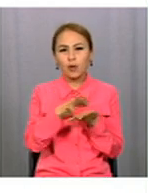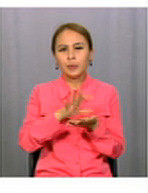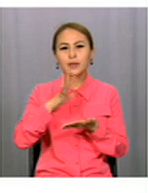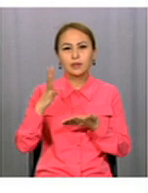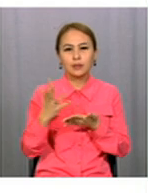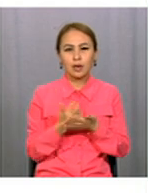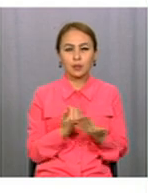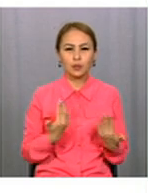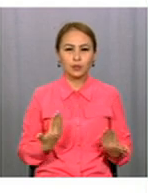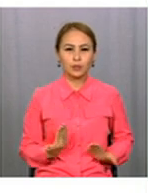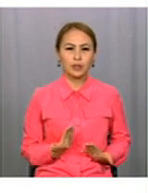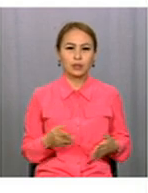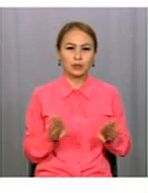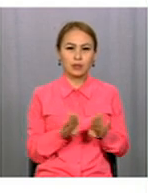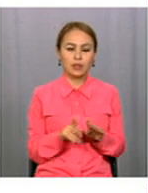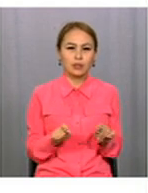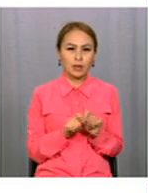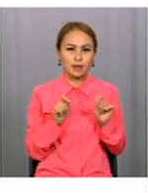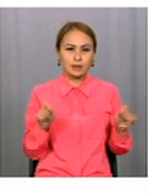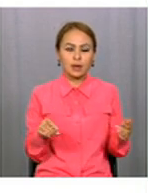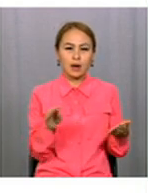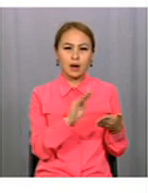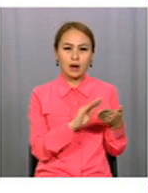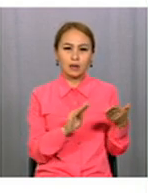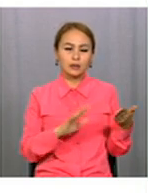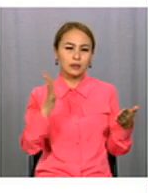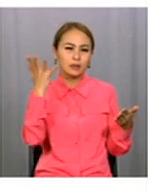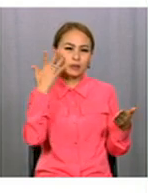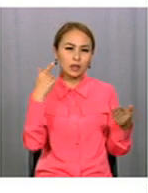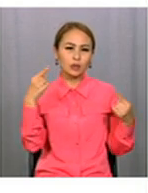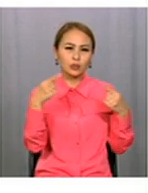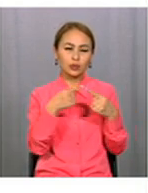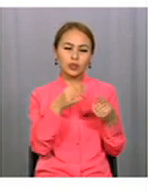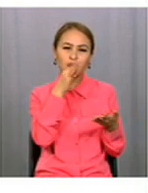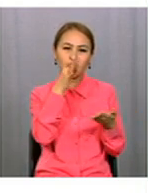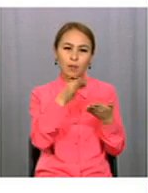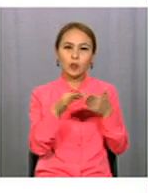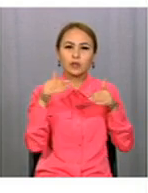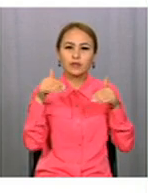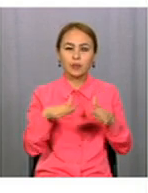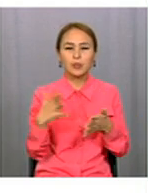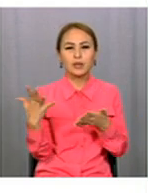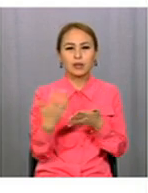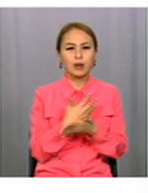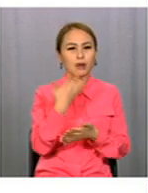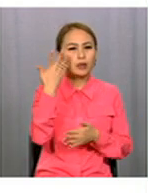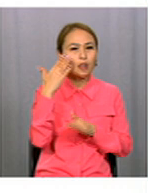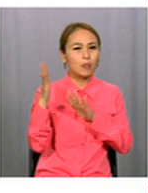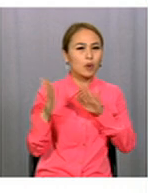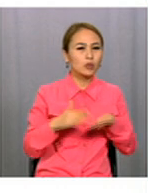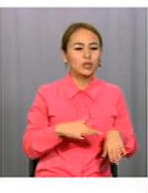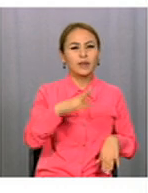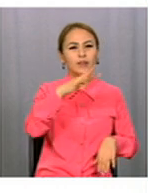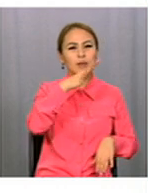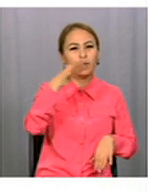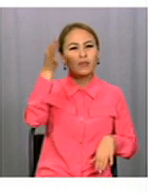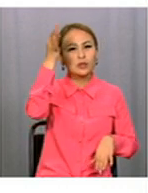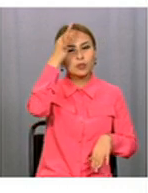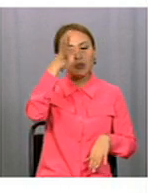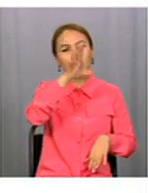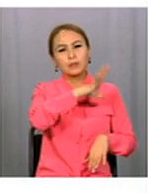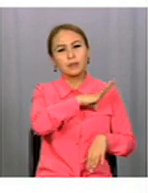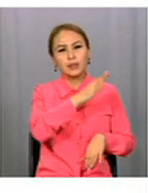көркем туынды келді. Ақын шешімі табылған жауаптарды өткен өмірін еске түсіре отырып, 6 жастағы